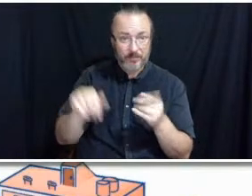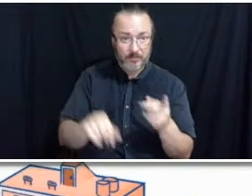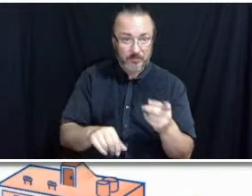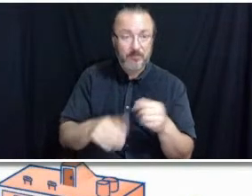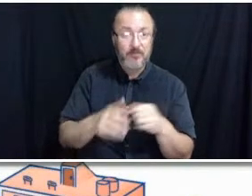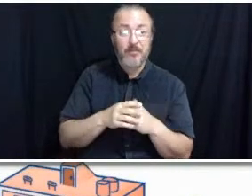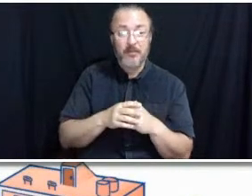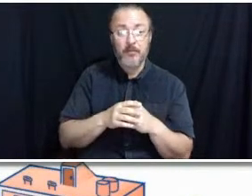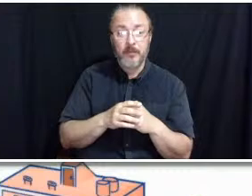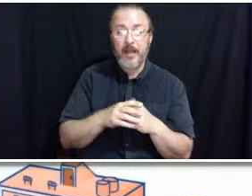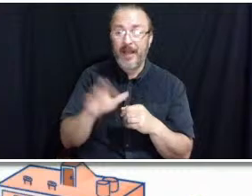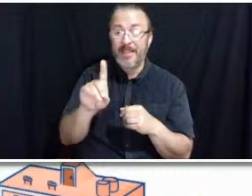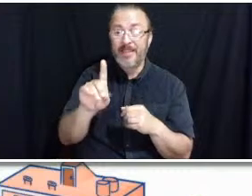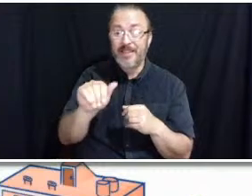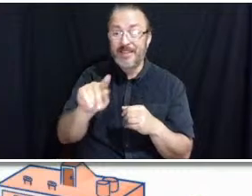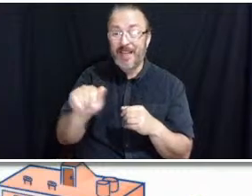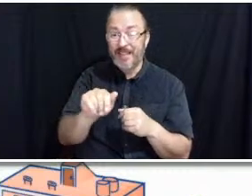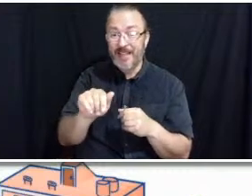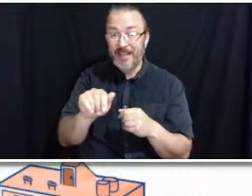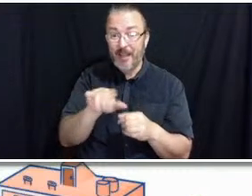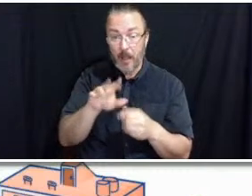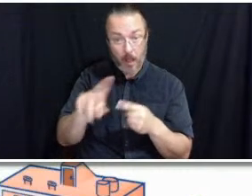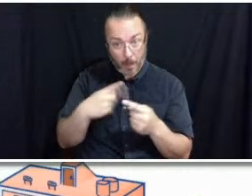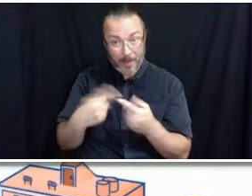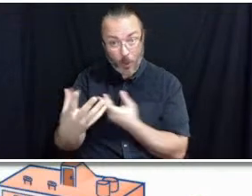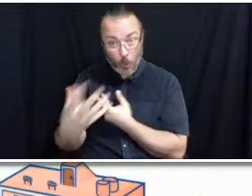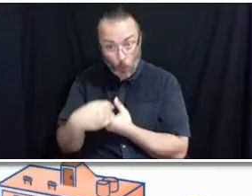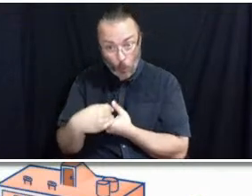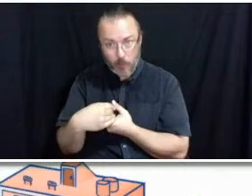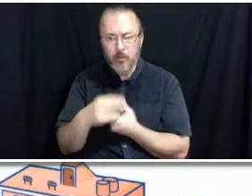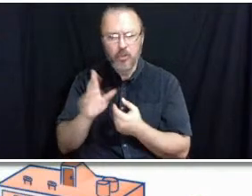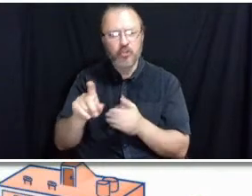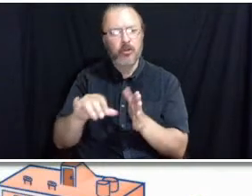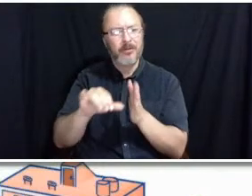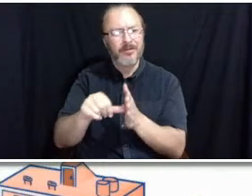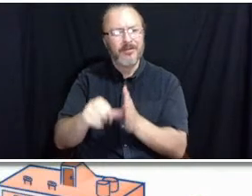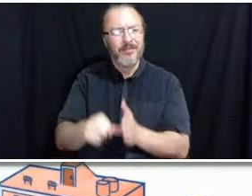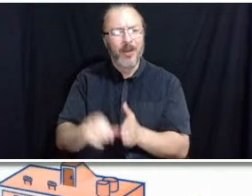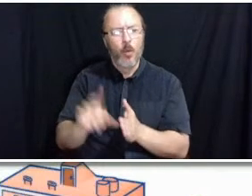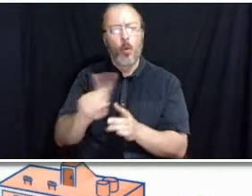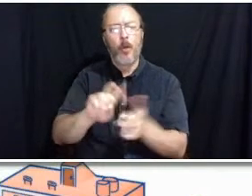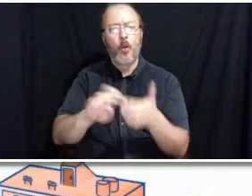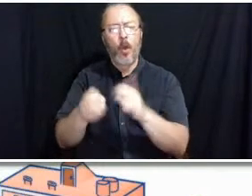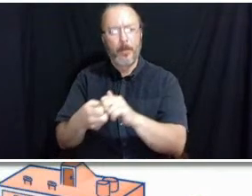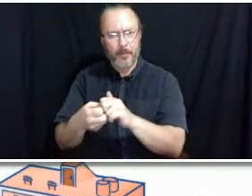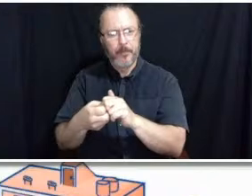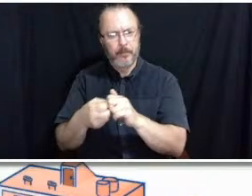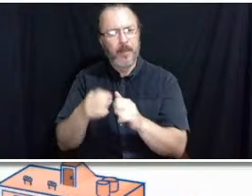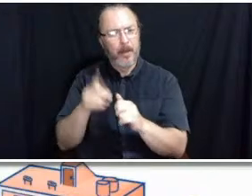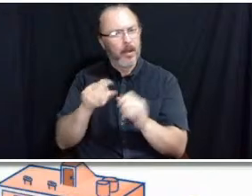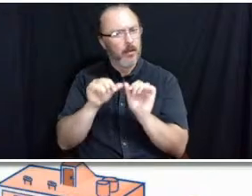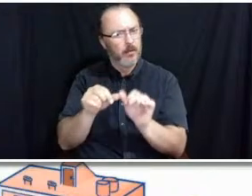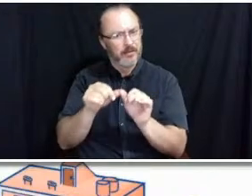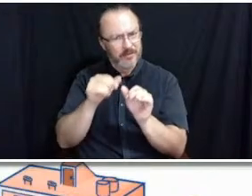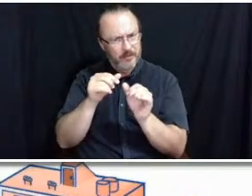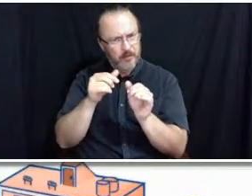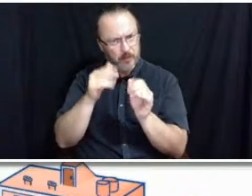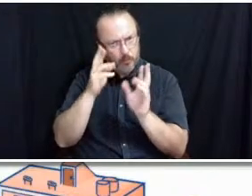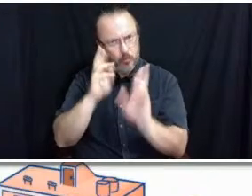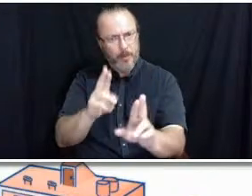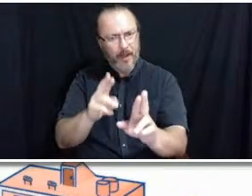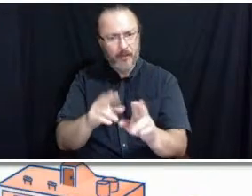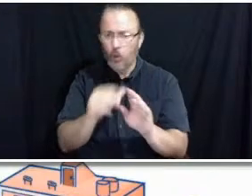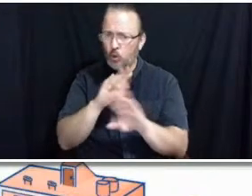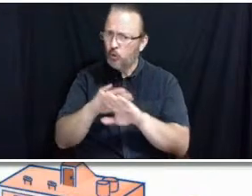l'inclusion sont très importantes pour repérer les problèmes. Cela doit être fait avec soin et beaucoup de respect. Il faut éviter les étiquettes